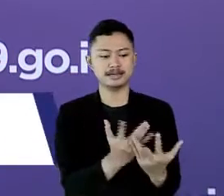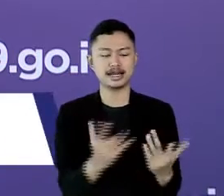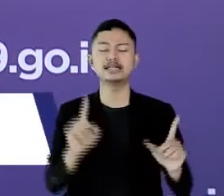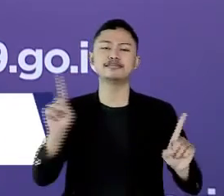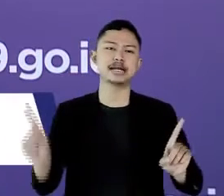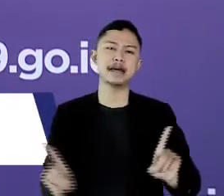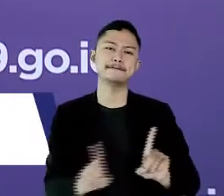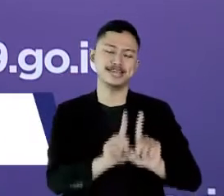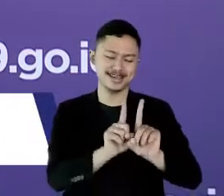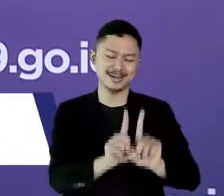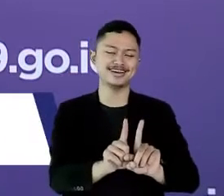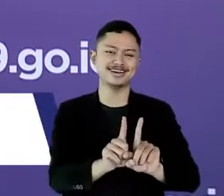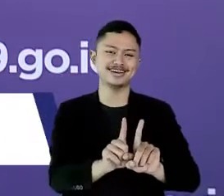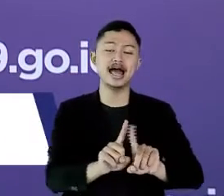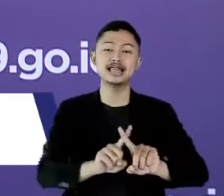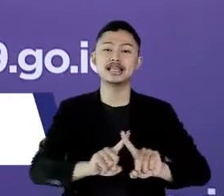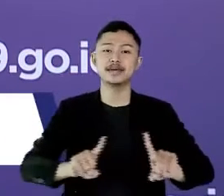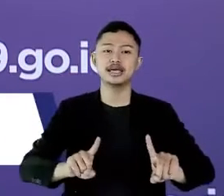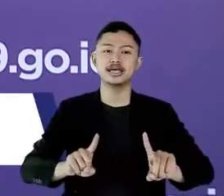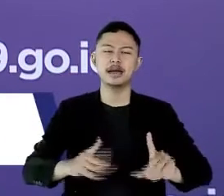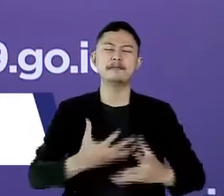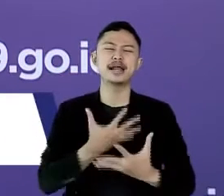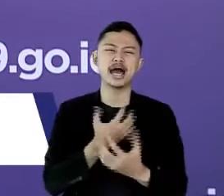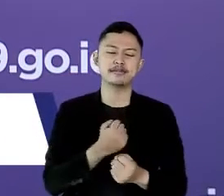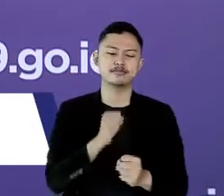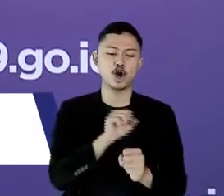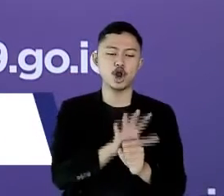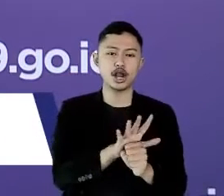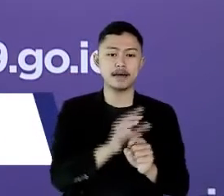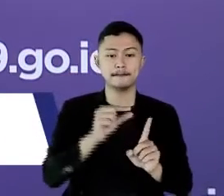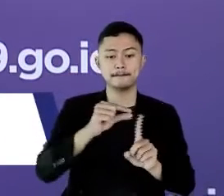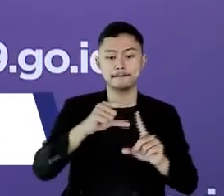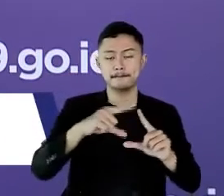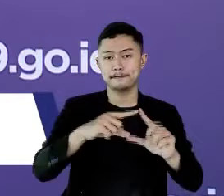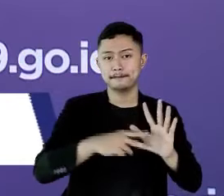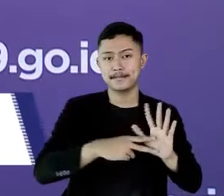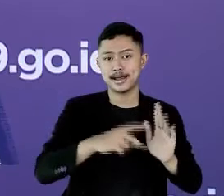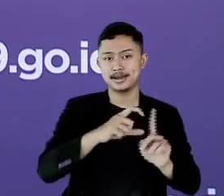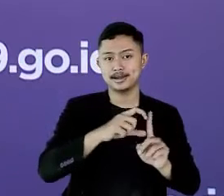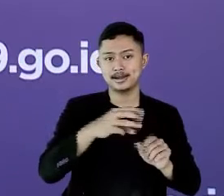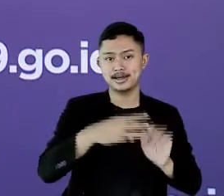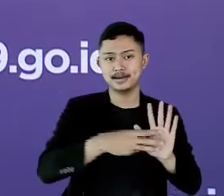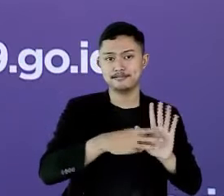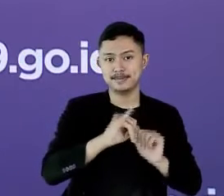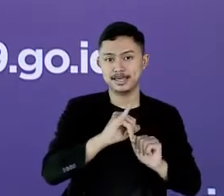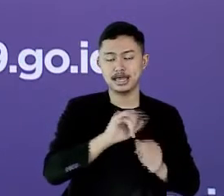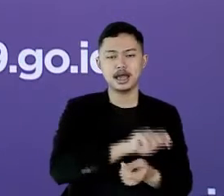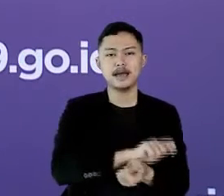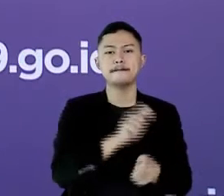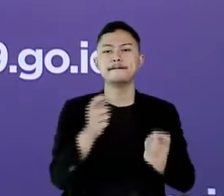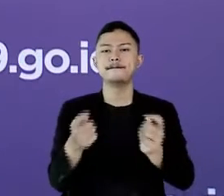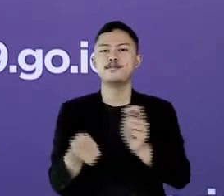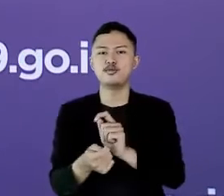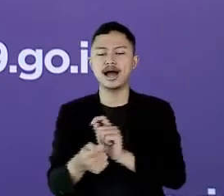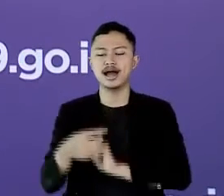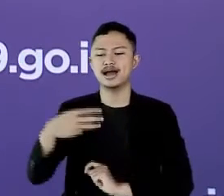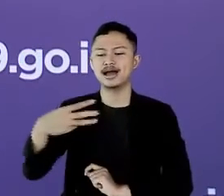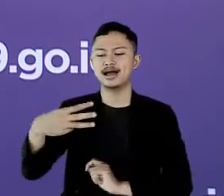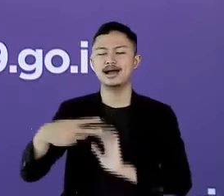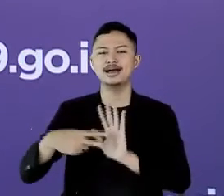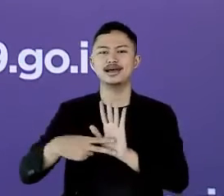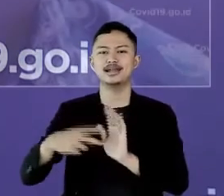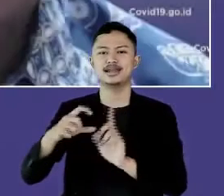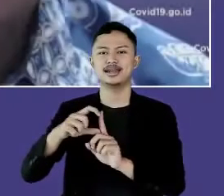dari pandemi ini berubah menjadi endemi gitu ya. Saya ke Pak Iwan. Pak Iwan, bagaimana sebetulnya konsep atau teori tahapan